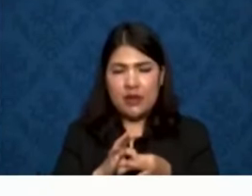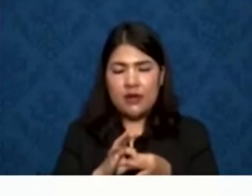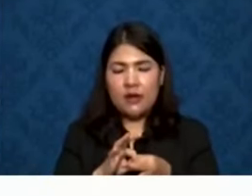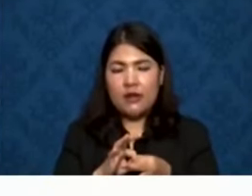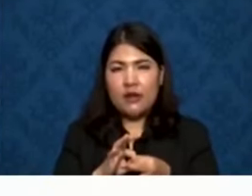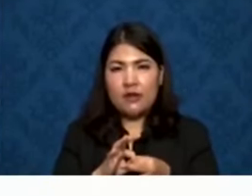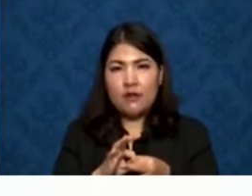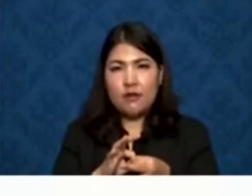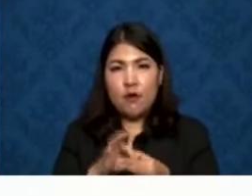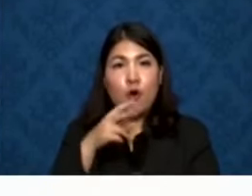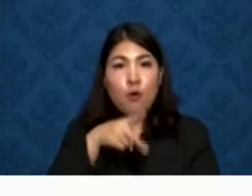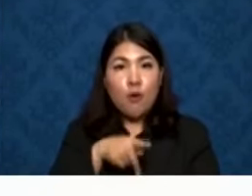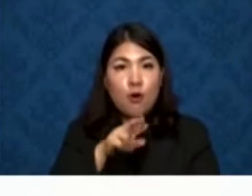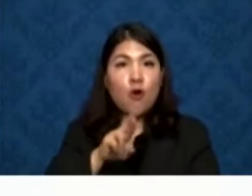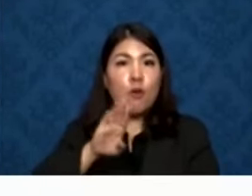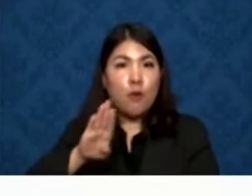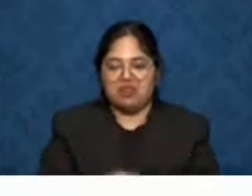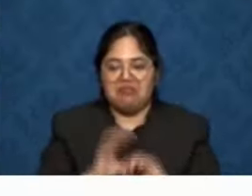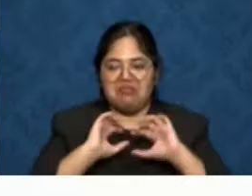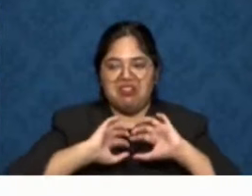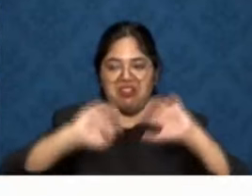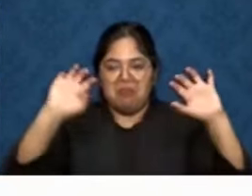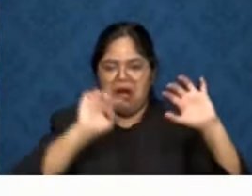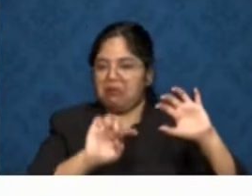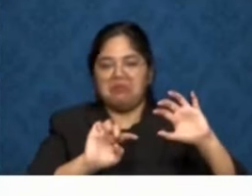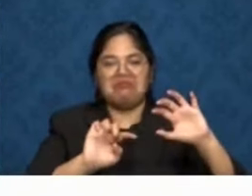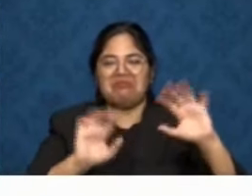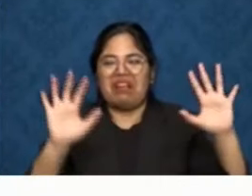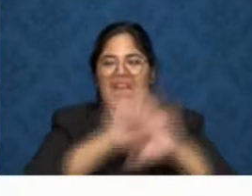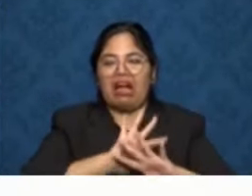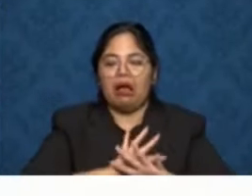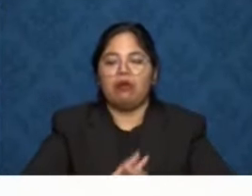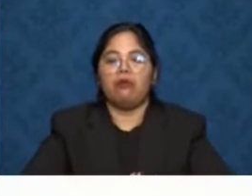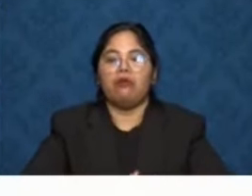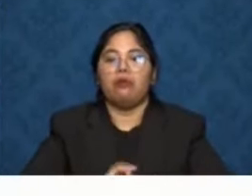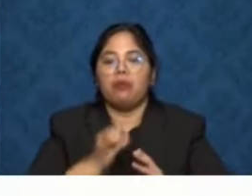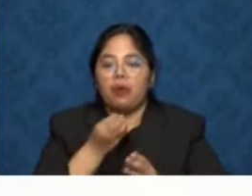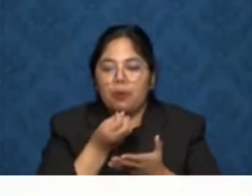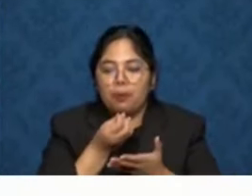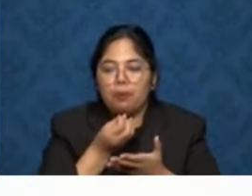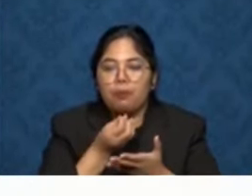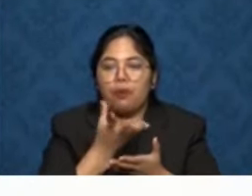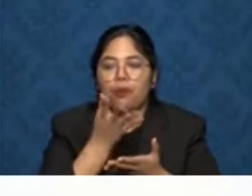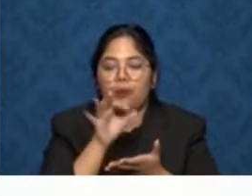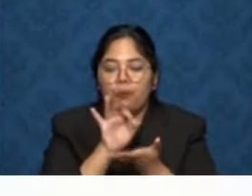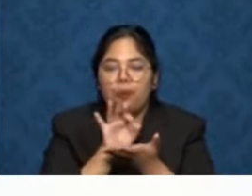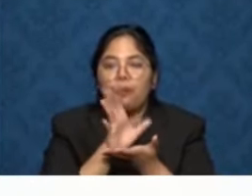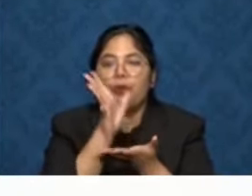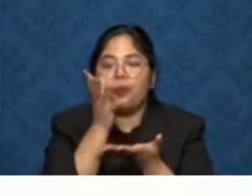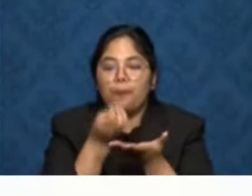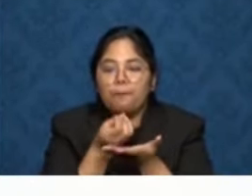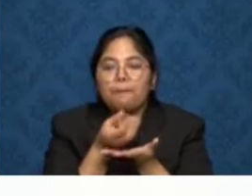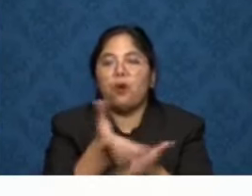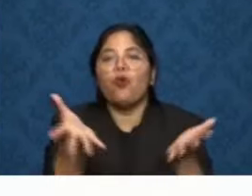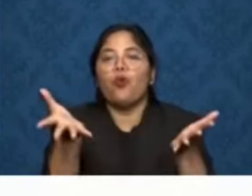ตรรกะแบบนี้เนี่ยคุณจุรินบอกแบบเนี้ยอาจจะเรียกว่าเป็นตรรกวิบัติแล้วคุณจุรินทร์ก็ย้ำนะฮะว่าเรื่องที่ตัวเองได้อภิปรายคือเรื่องที่จะ